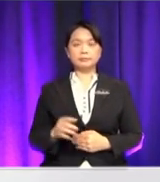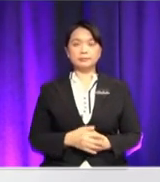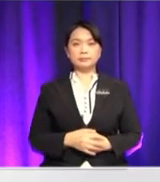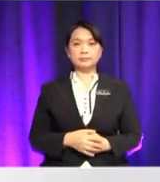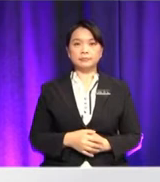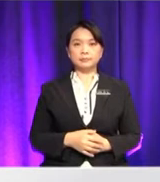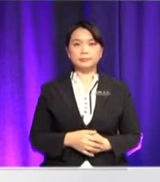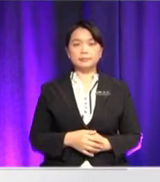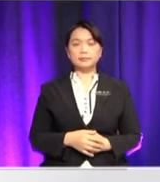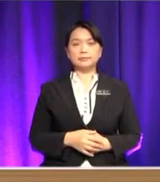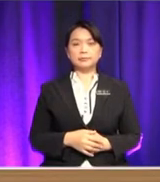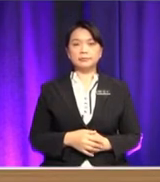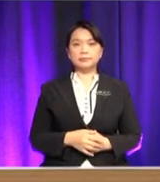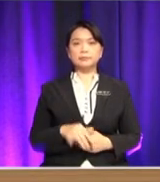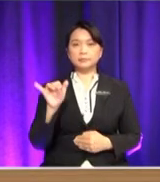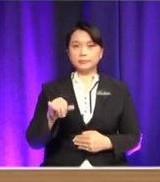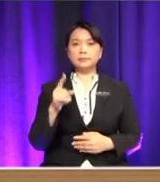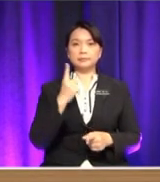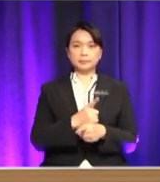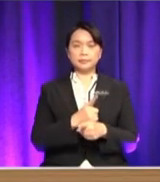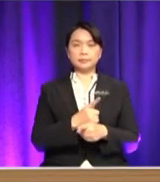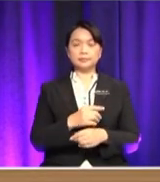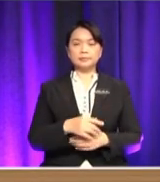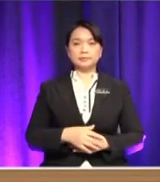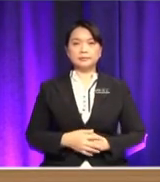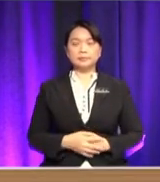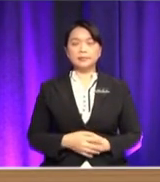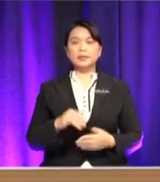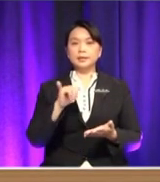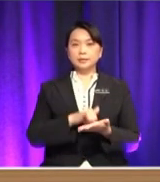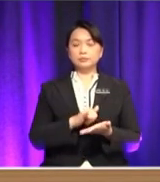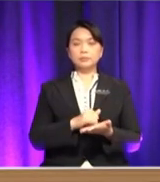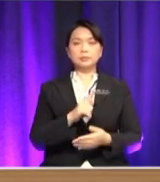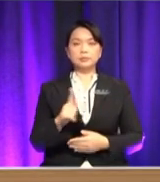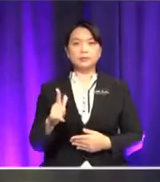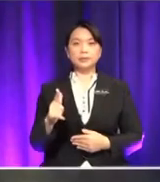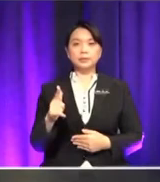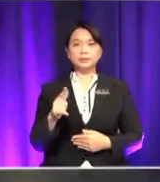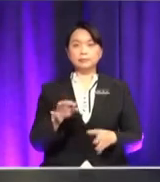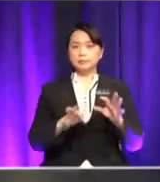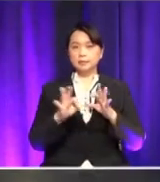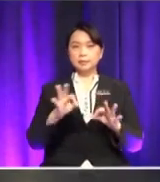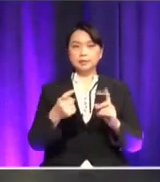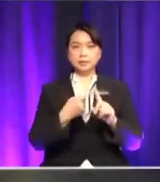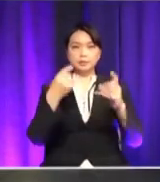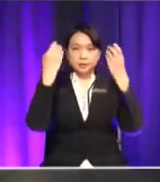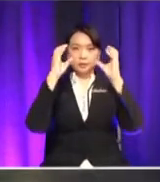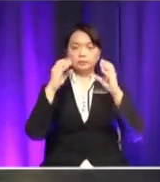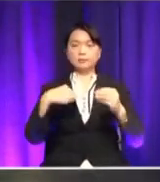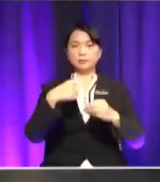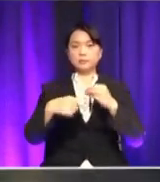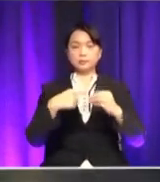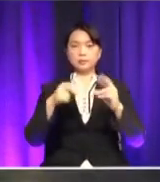sak 43 betul Jelly itulah dia itu punya penjelasannya decekku mengenai